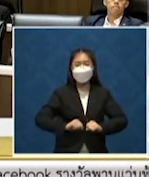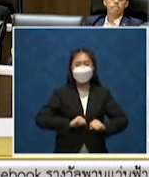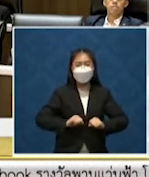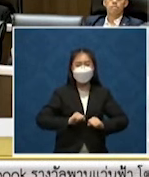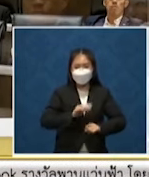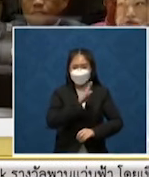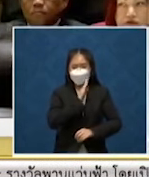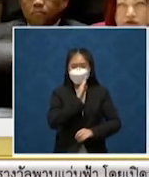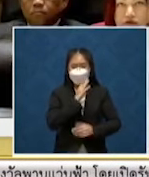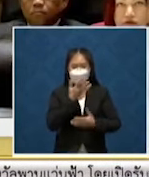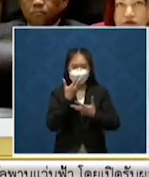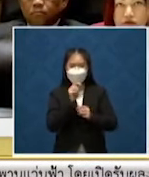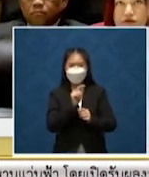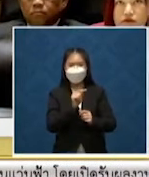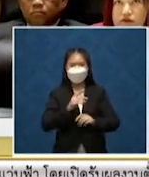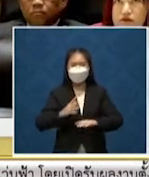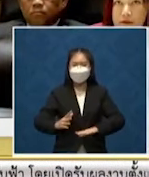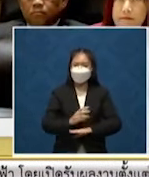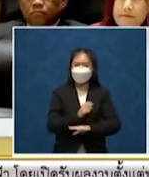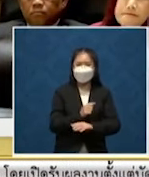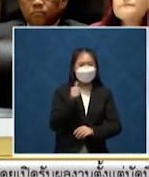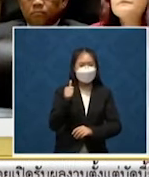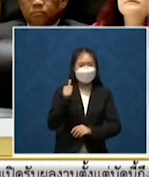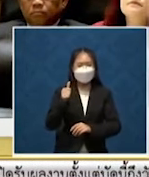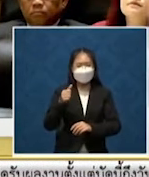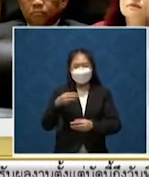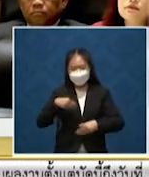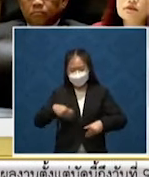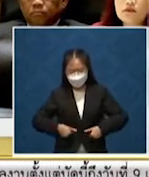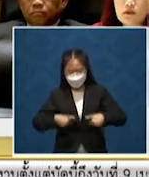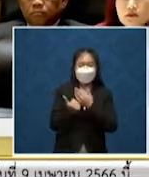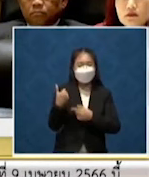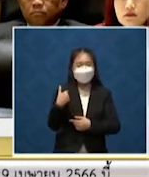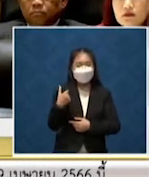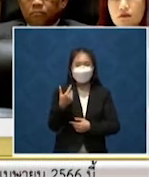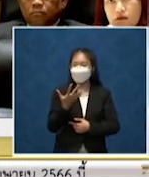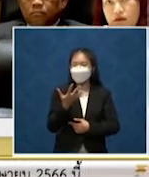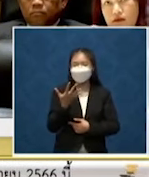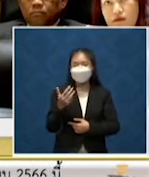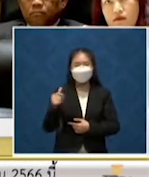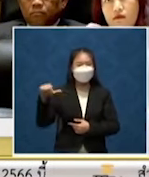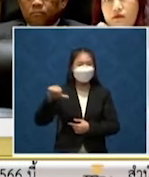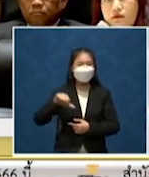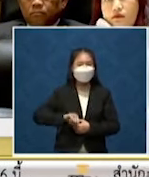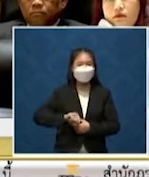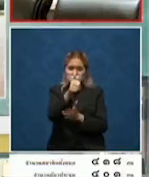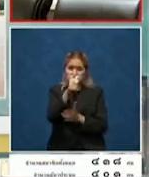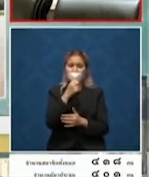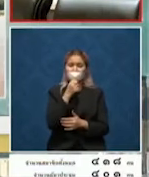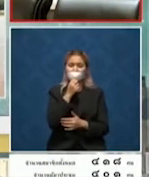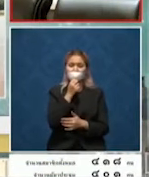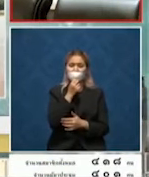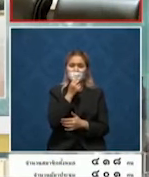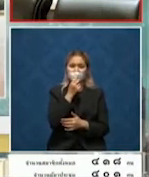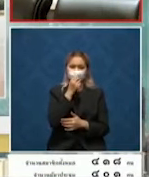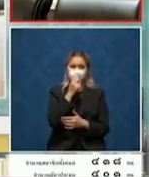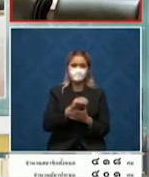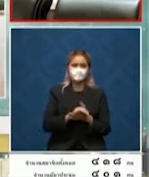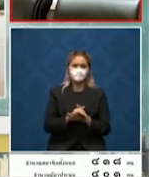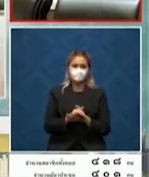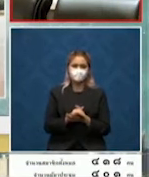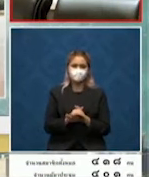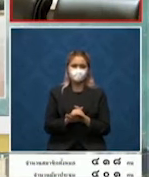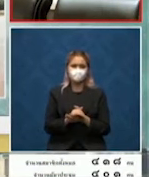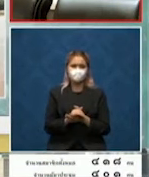สส.พรรคก้าวไกลลองไปฟังดูนะครับมีแนวคิดหรือว่ามีประเด็นที่ลากพานะให้เวทีของการ